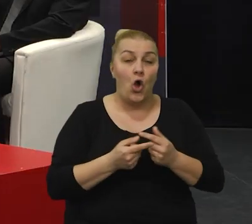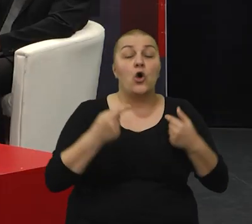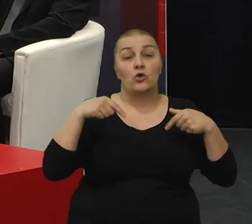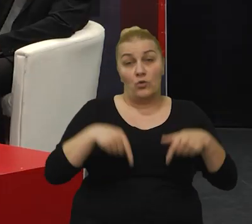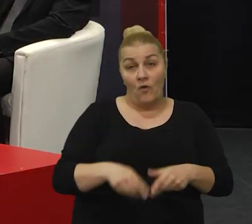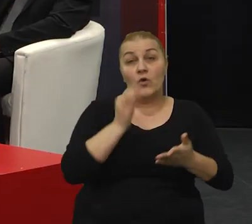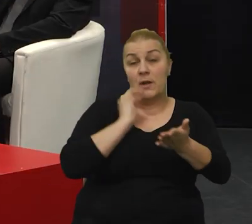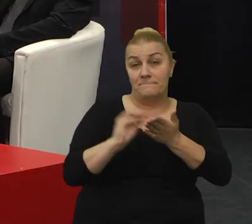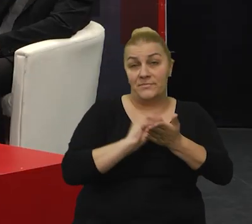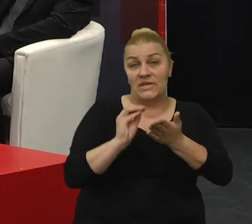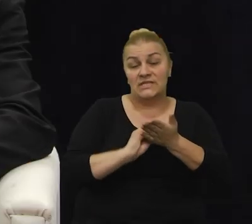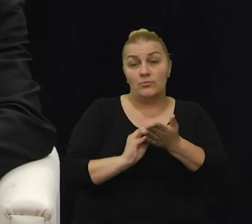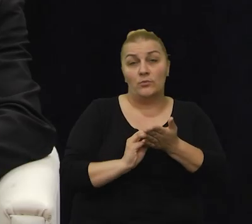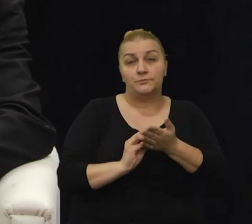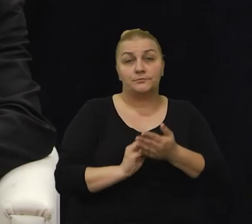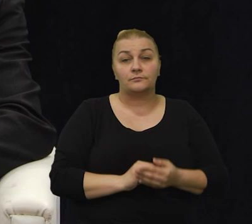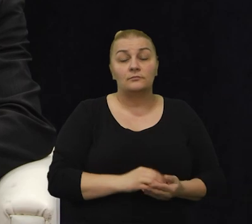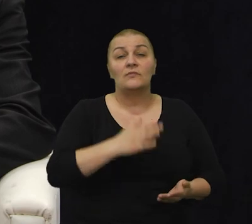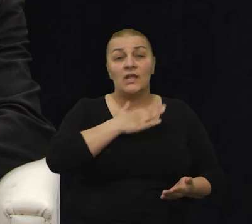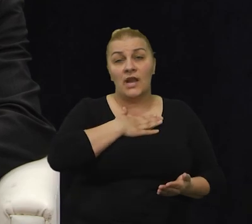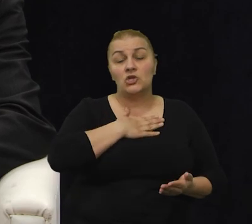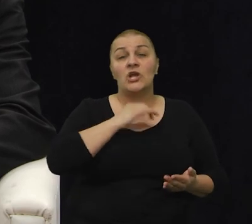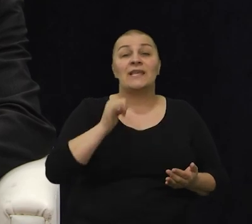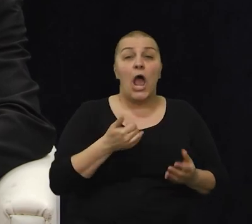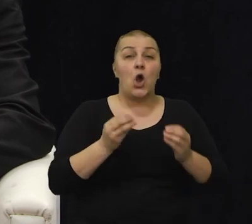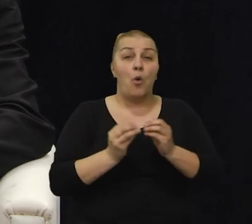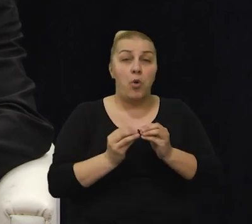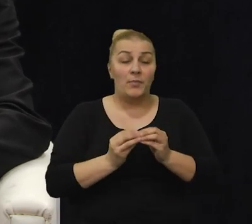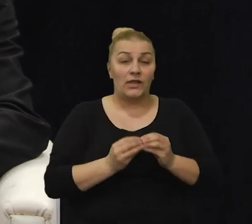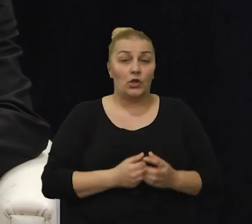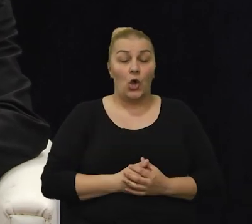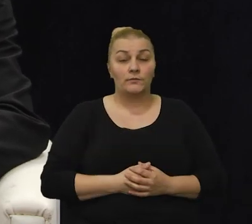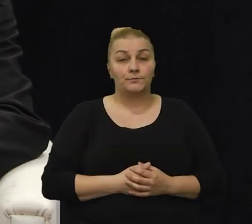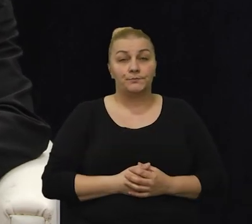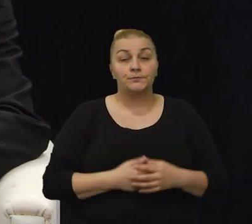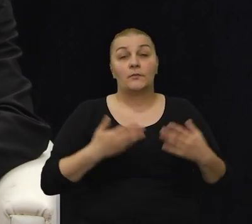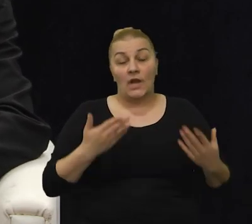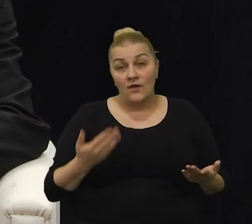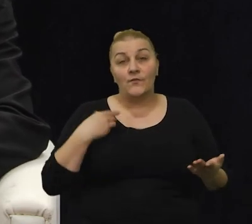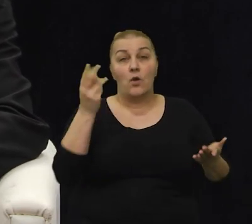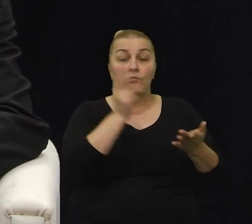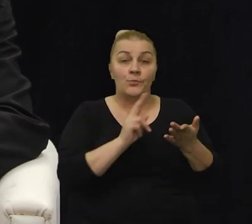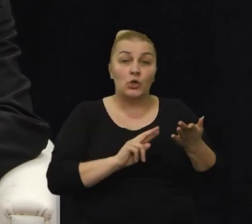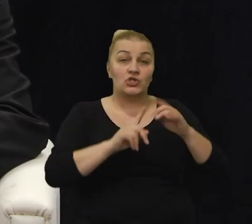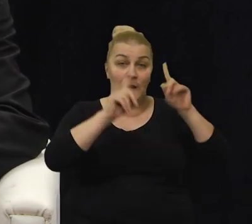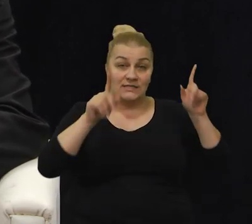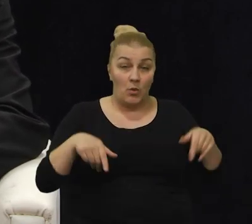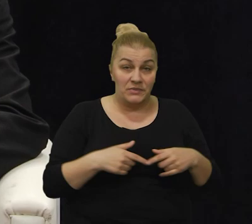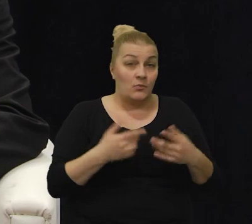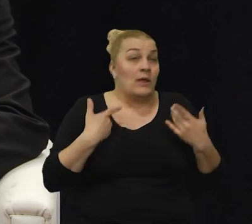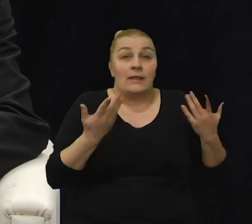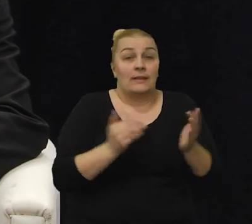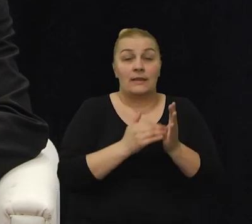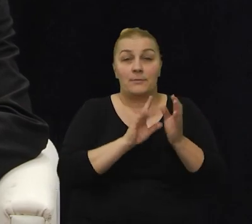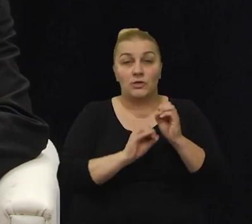je tu pismo našeg Janka Bobetka. Evo generale, pročitali smo pismo, nema